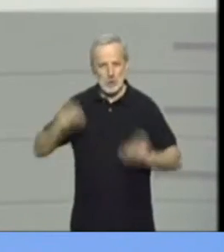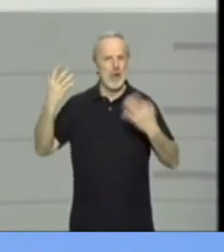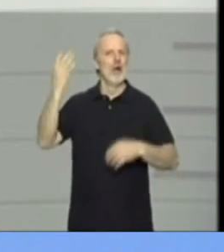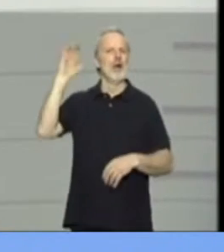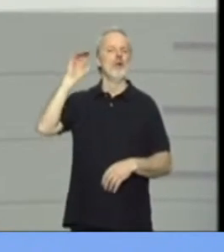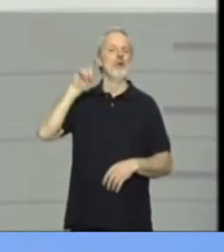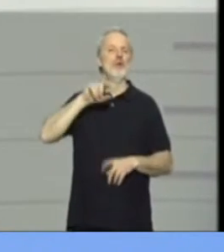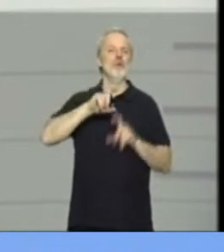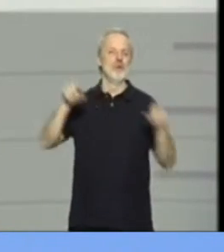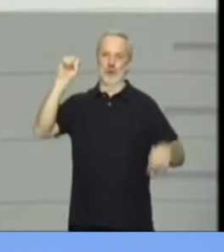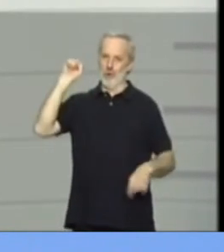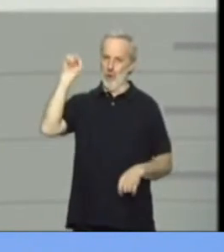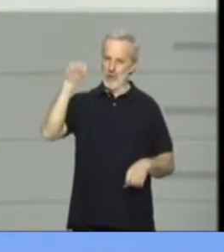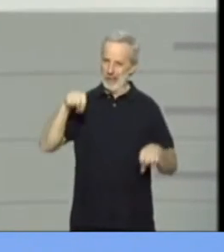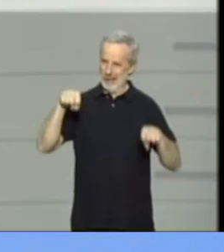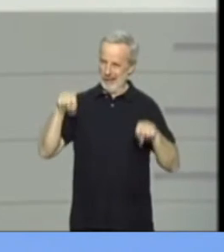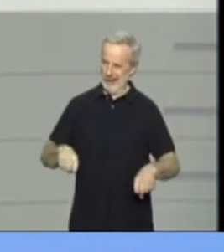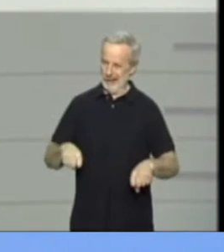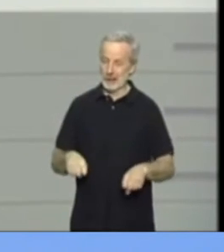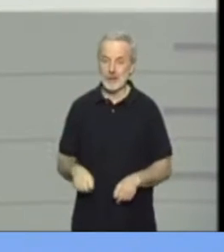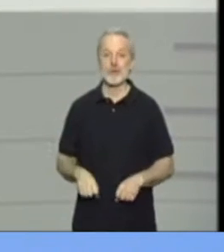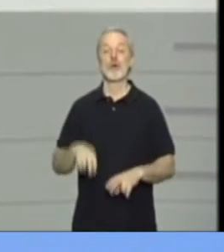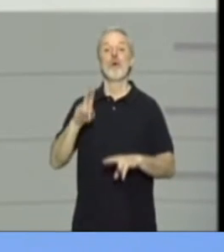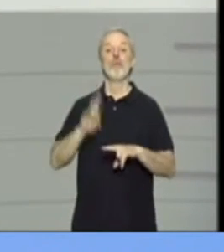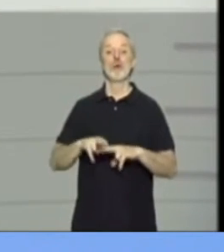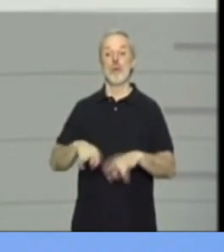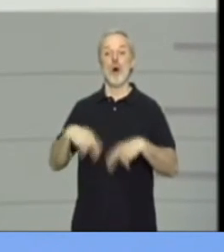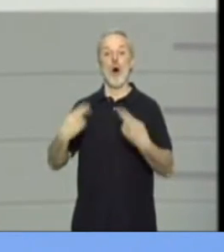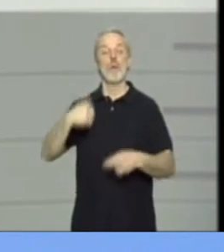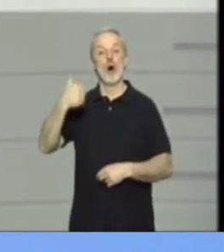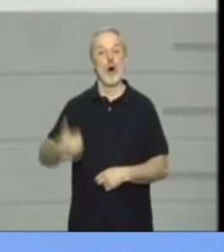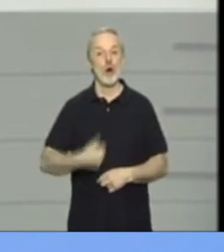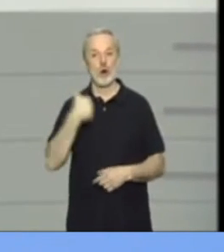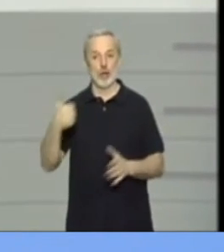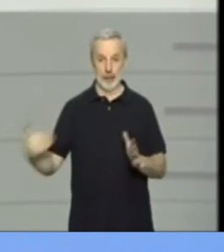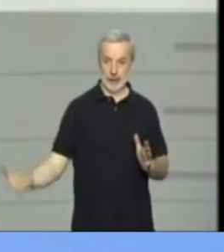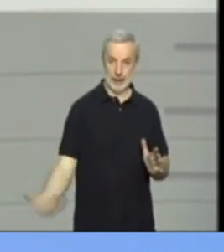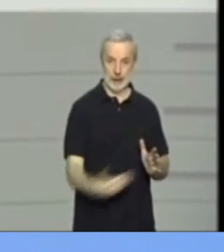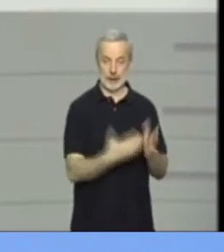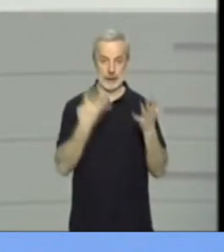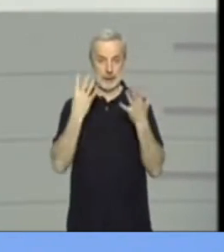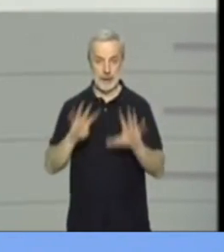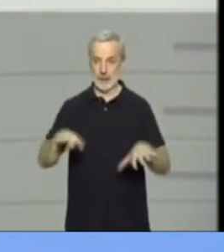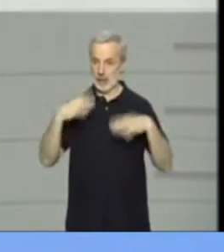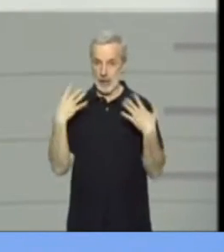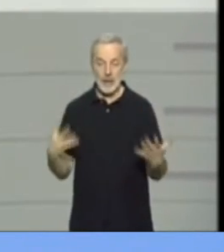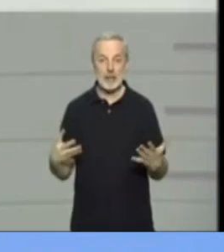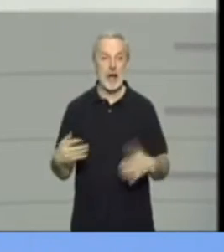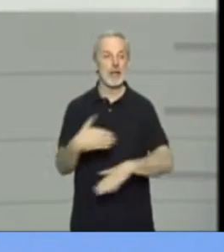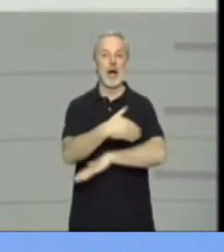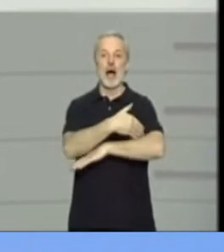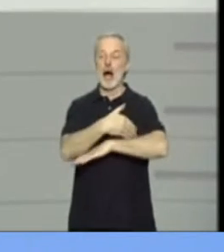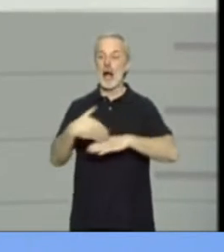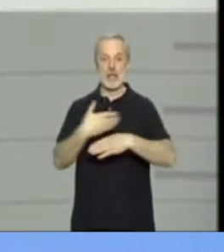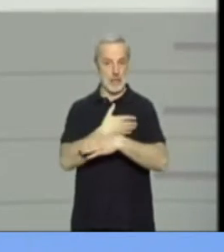totalitní režim ještě tam byl jako cítit. A pak najednou v tom 90. přišla ta změna, kdy byly